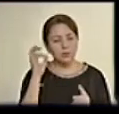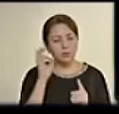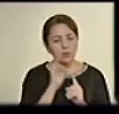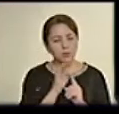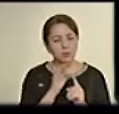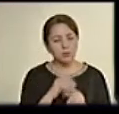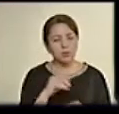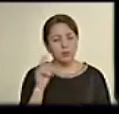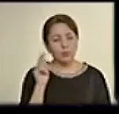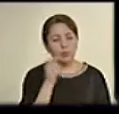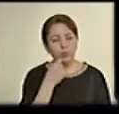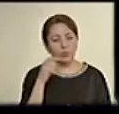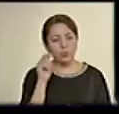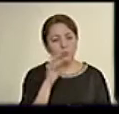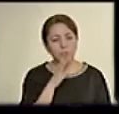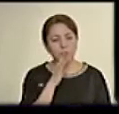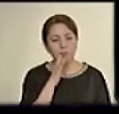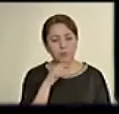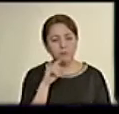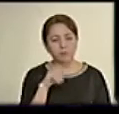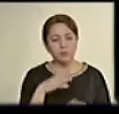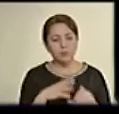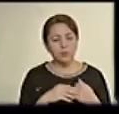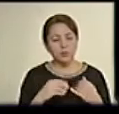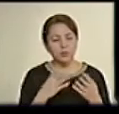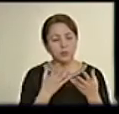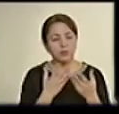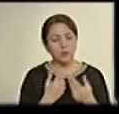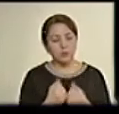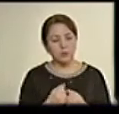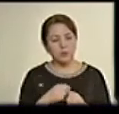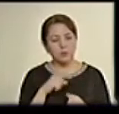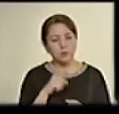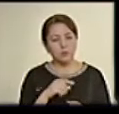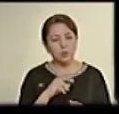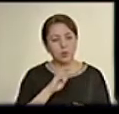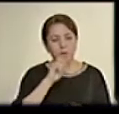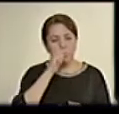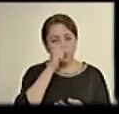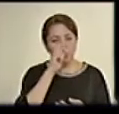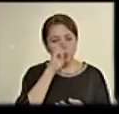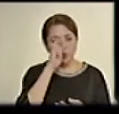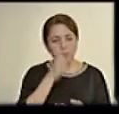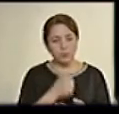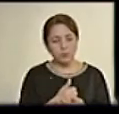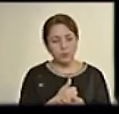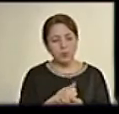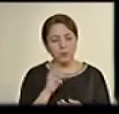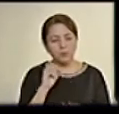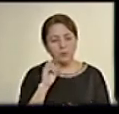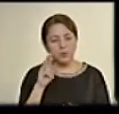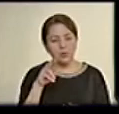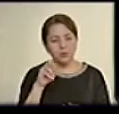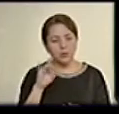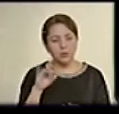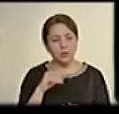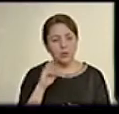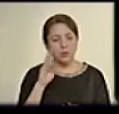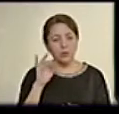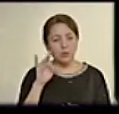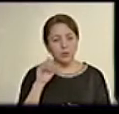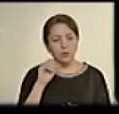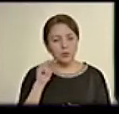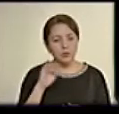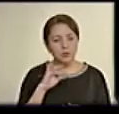ya'ni urush paytlarida bu yerlarni olgan o'sha hukmdorlar yoki o'sha beklar qorachirik qo'shinini